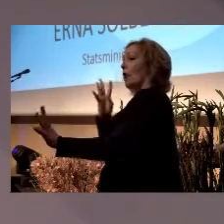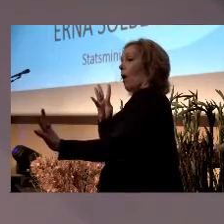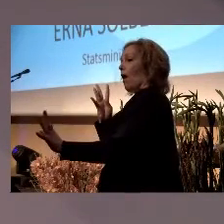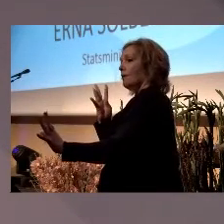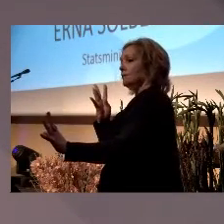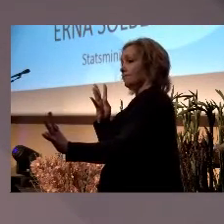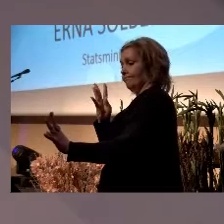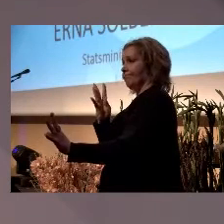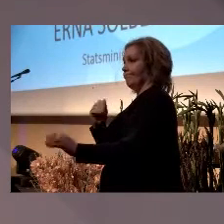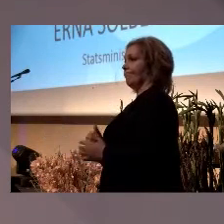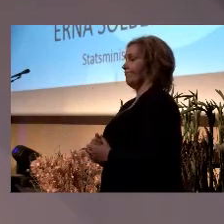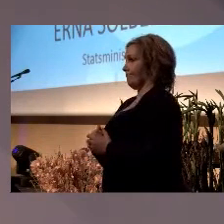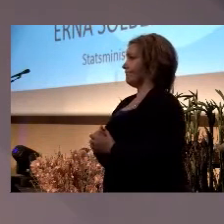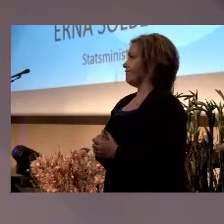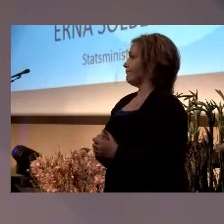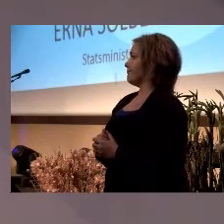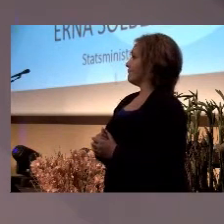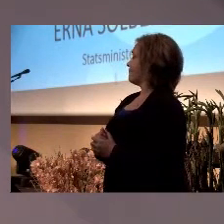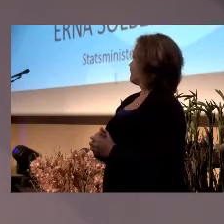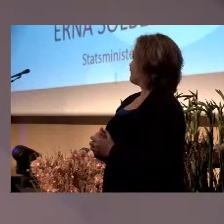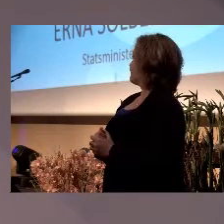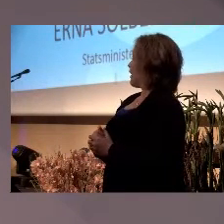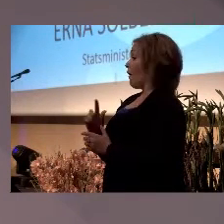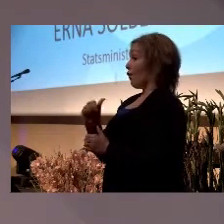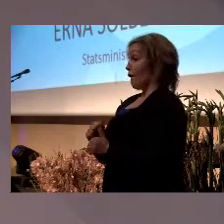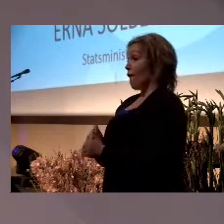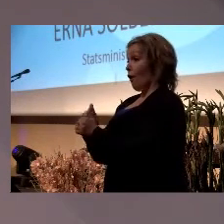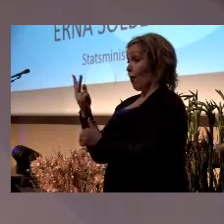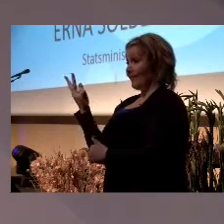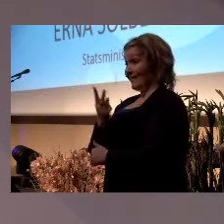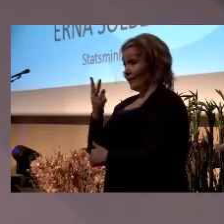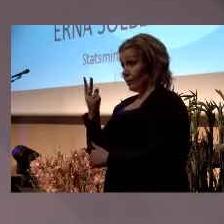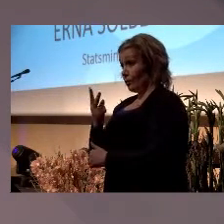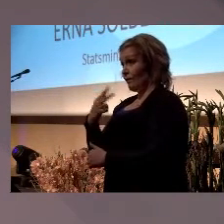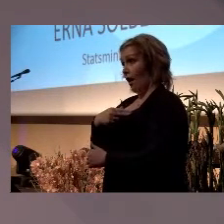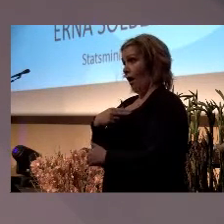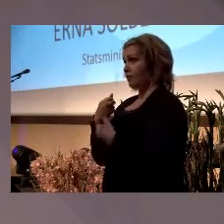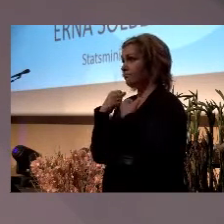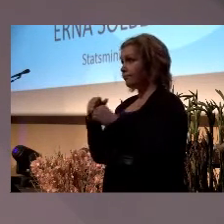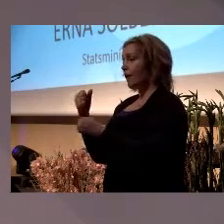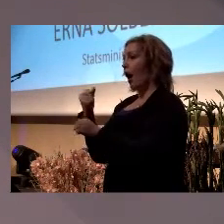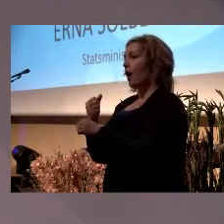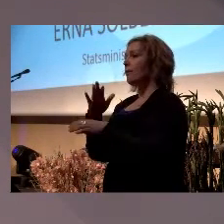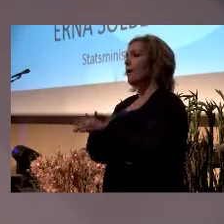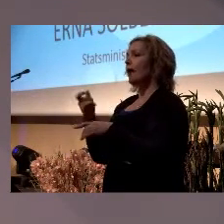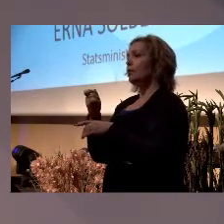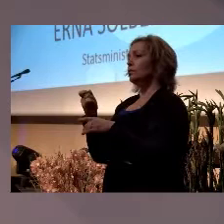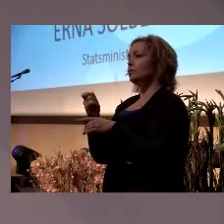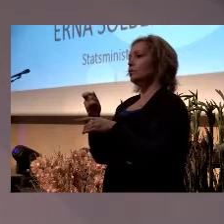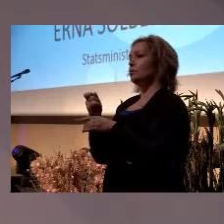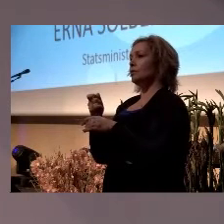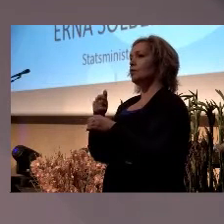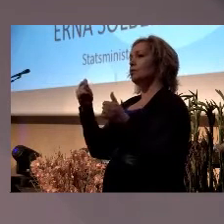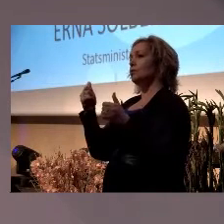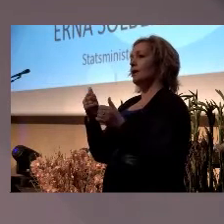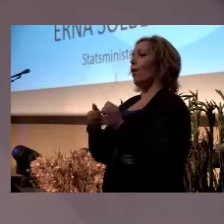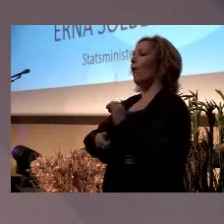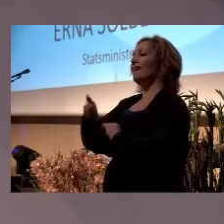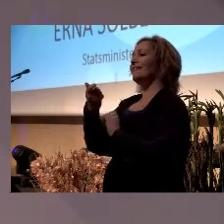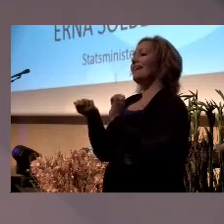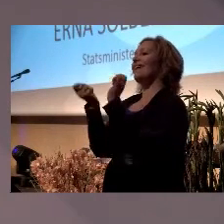helsekøer fremover. For å følge opp disse målene så har vi satt i gang arbeidet med noen store og viktige